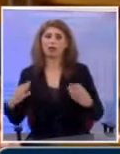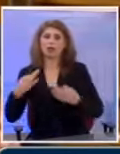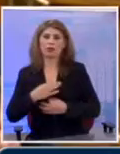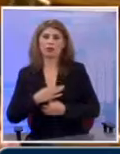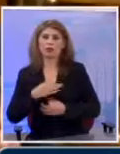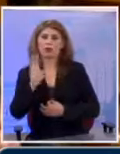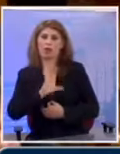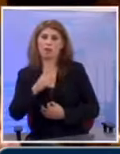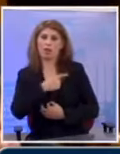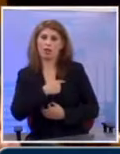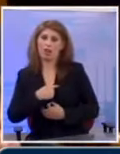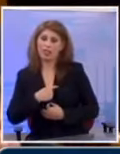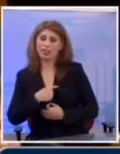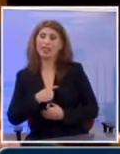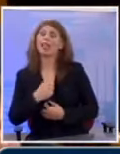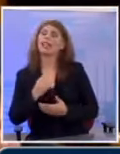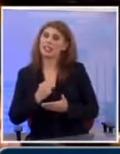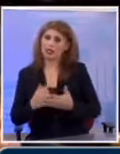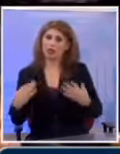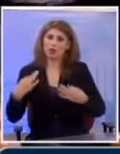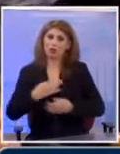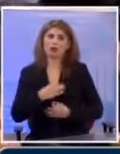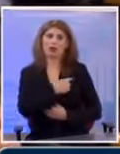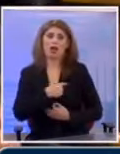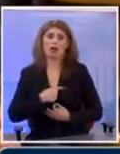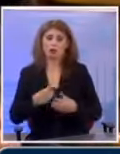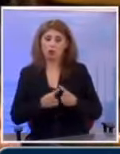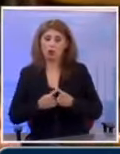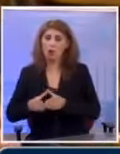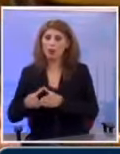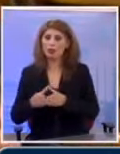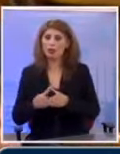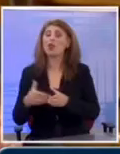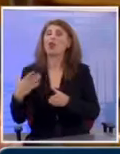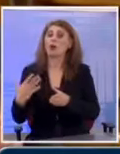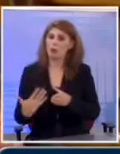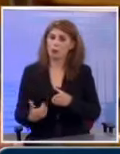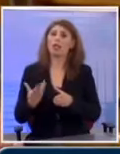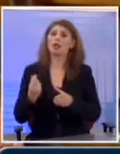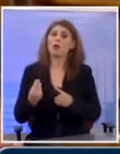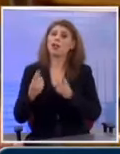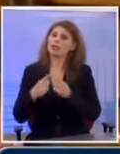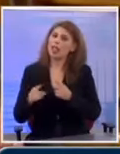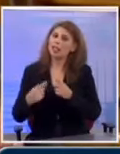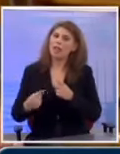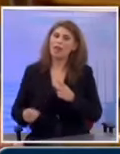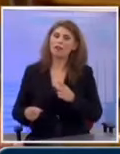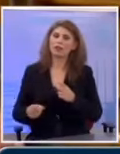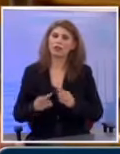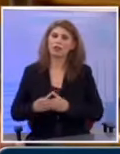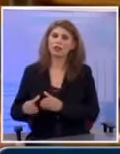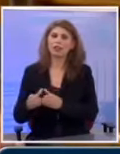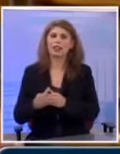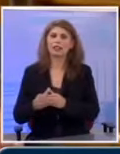ευρωπαίου ηγέτη, αλλά και το κουστούμι του αρχηγού ενός κόμματος που έχει πολλές και διαφορετικές τάσεις και